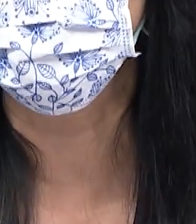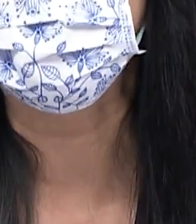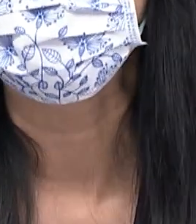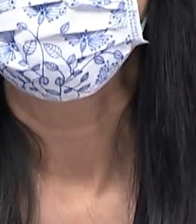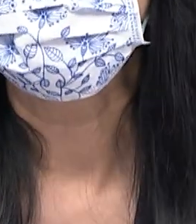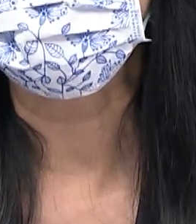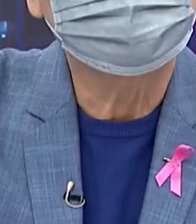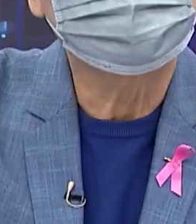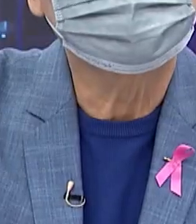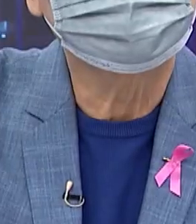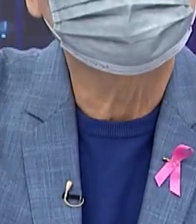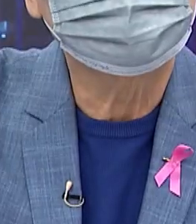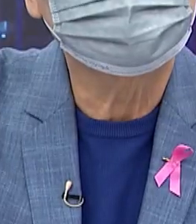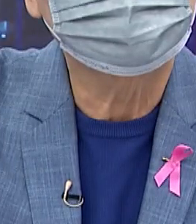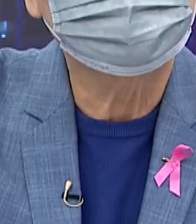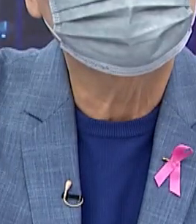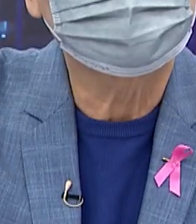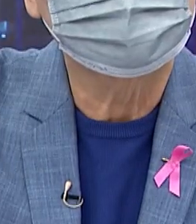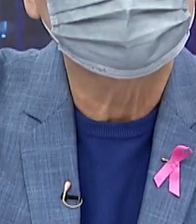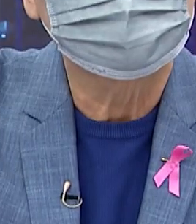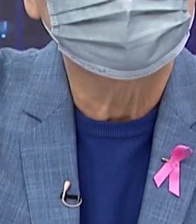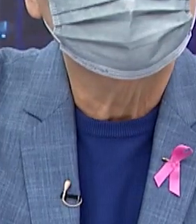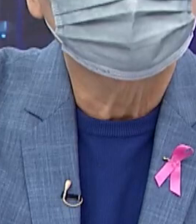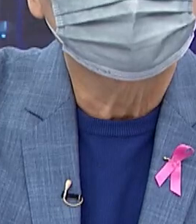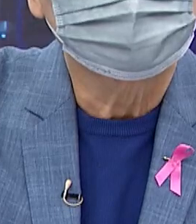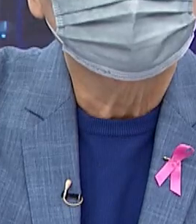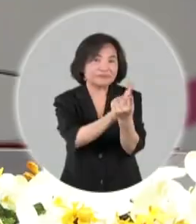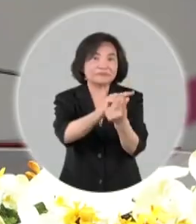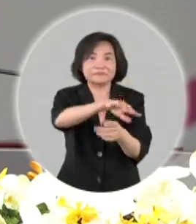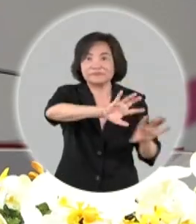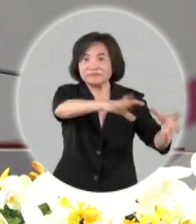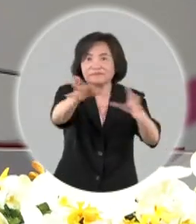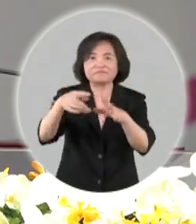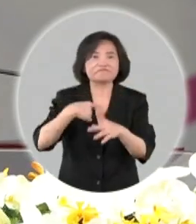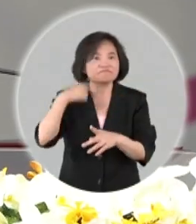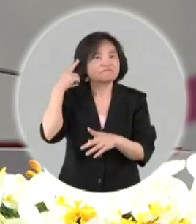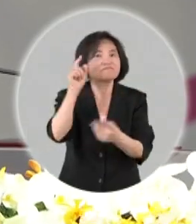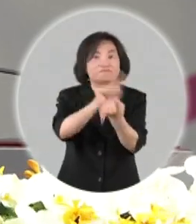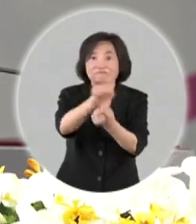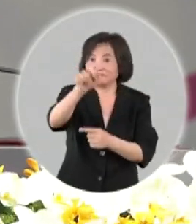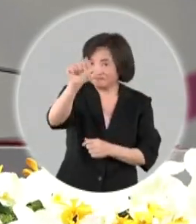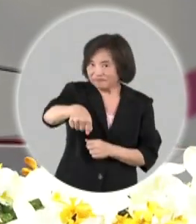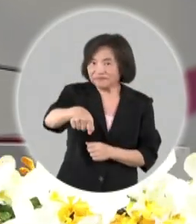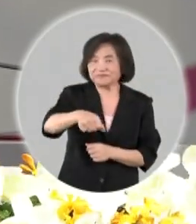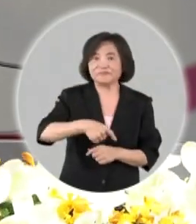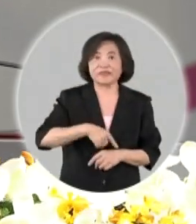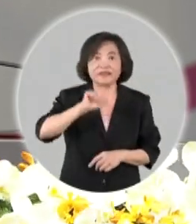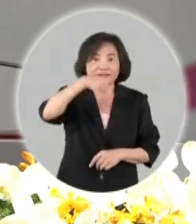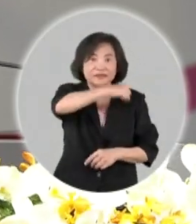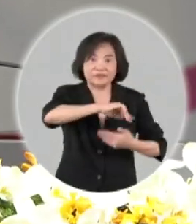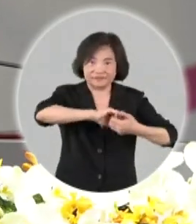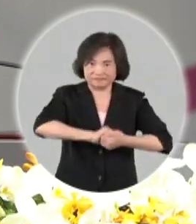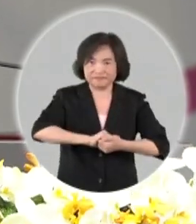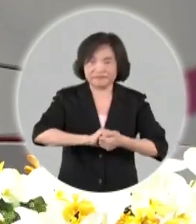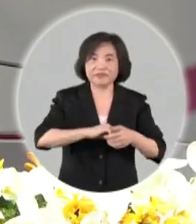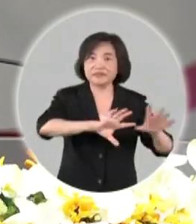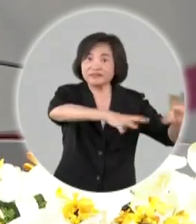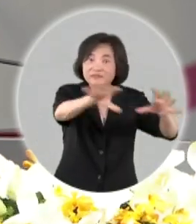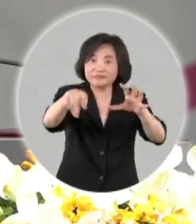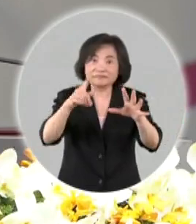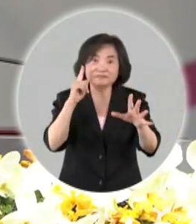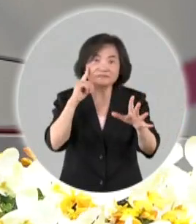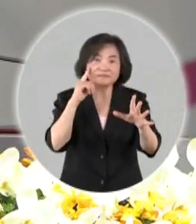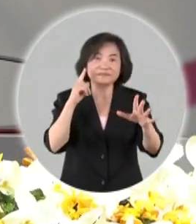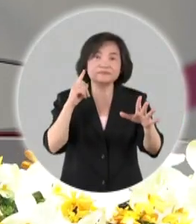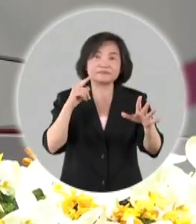事情要做之外那當然他可能也要去看一看說是不是在蔡英文之所以這麼說是不是有經過美國的收益或同